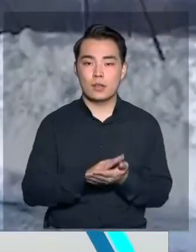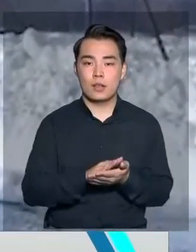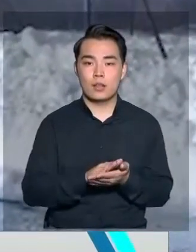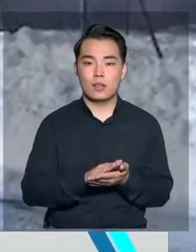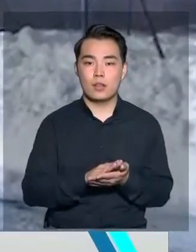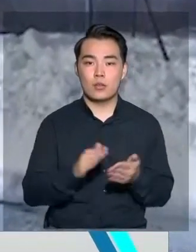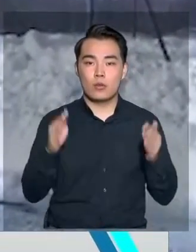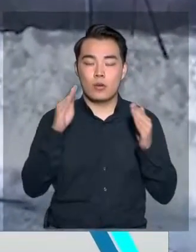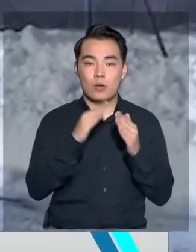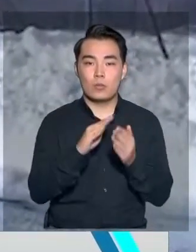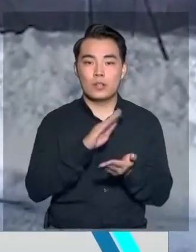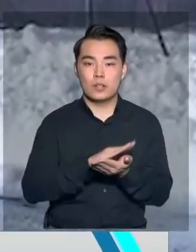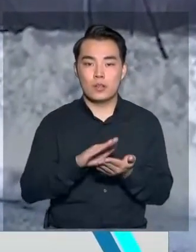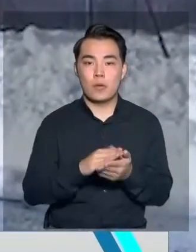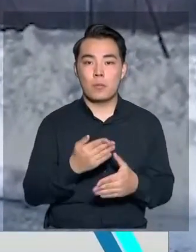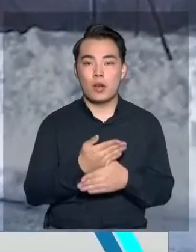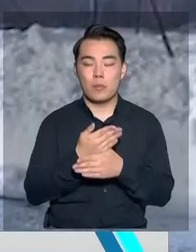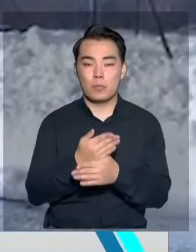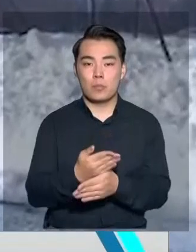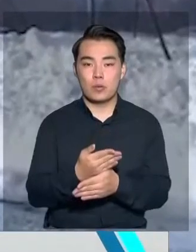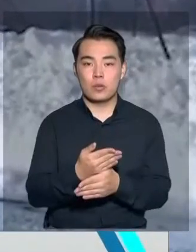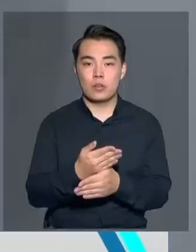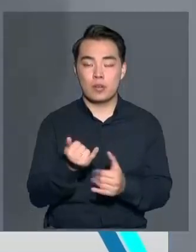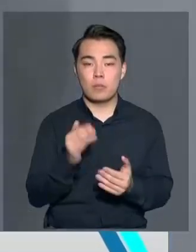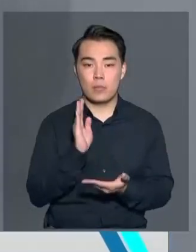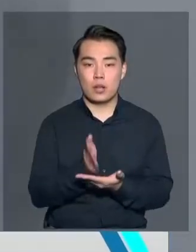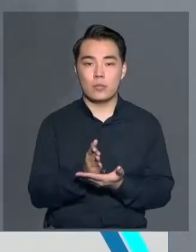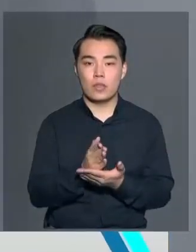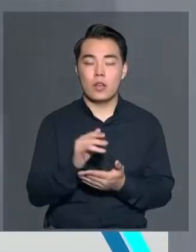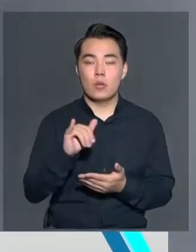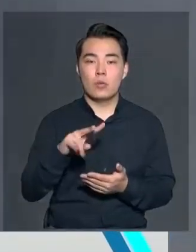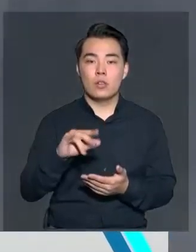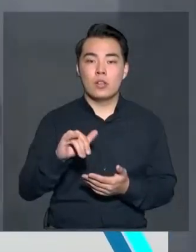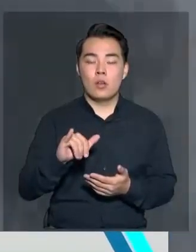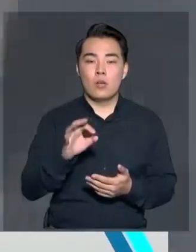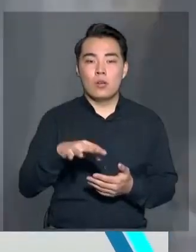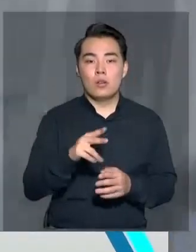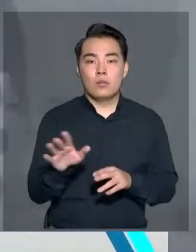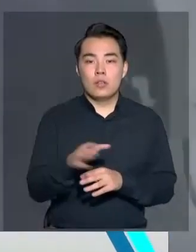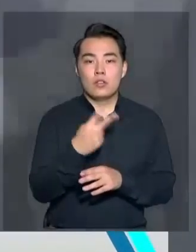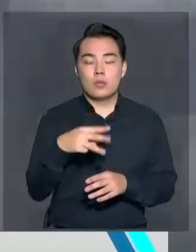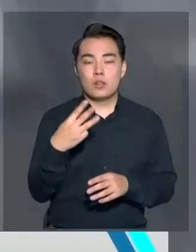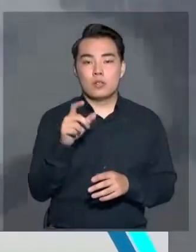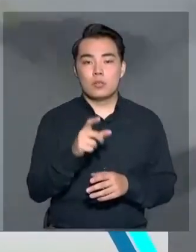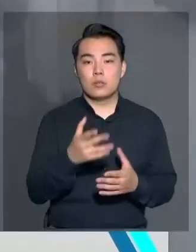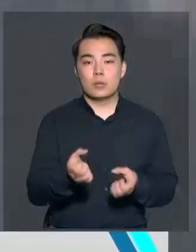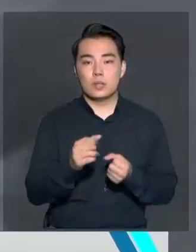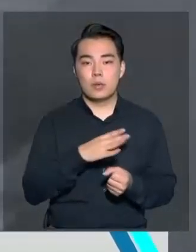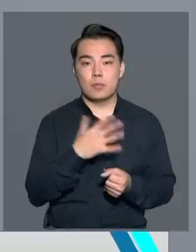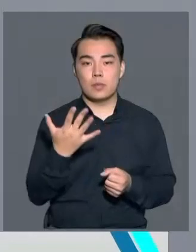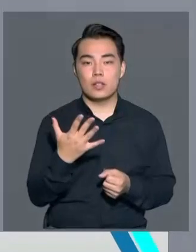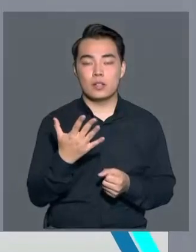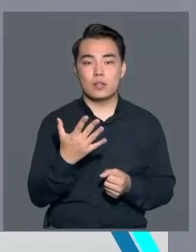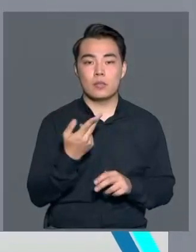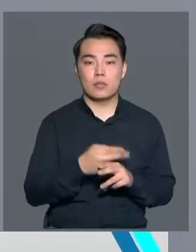шатырдан қарын түсіріп, көмек берін жатыр. Ал Ұлытау облысында боранда қалған 23 адам құтқарылды. Оның 5-еуі